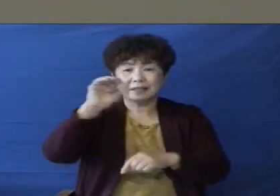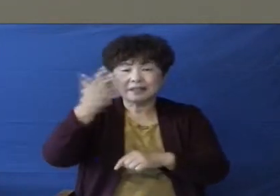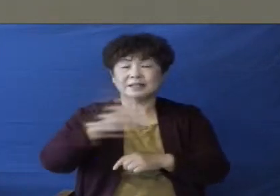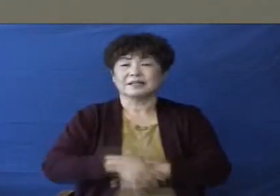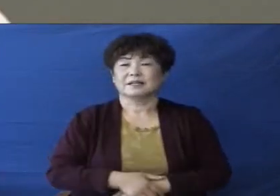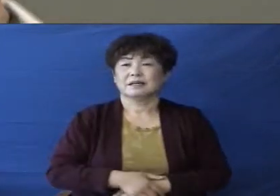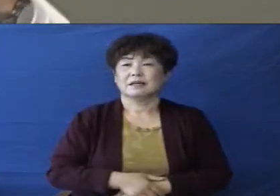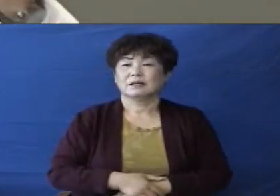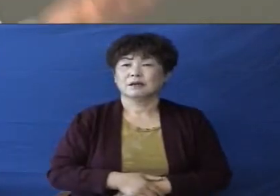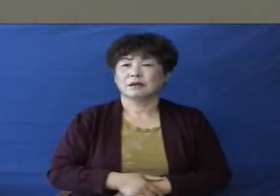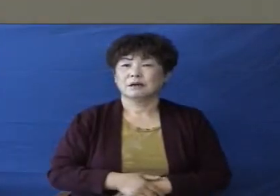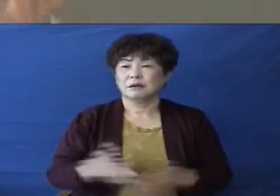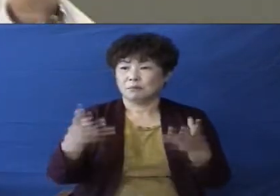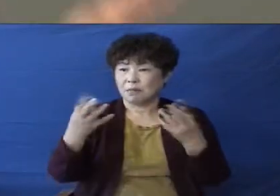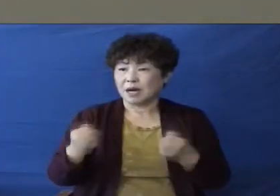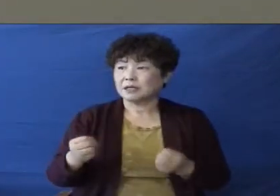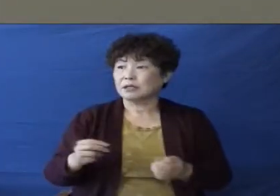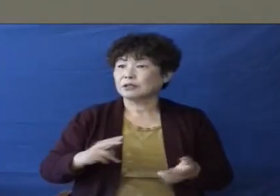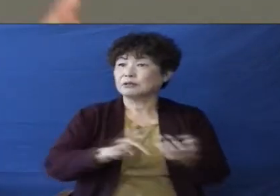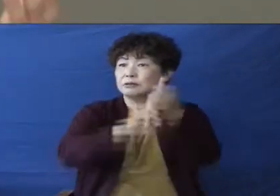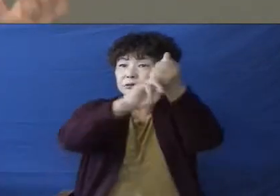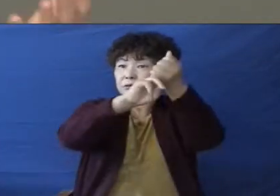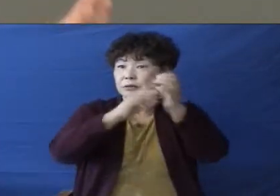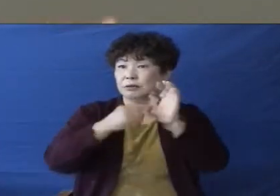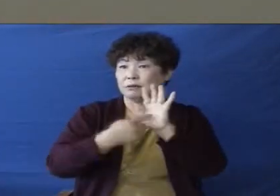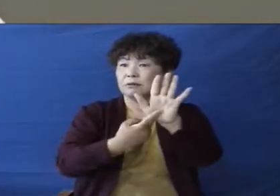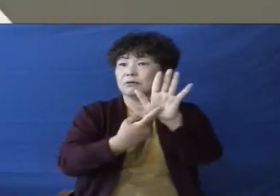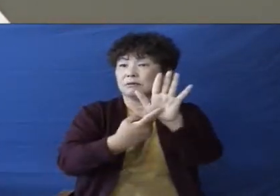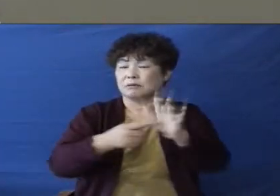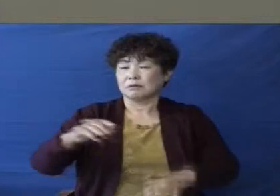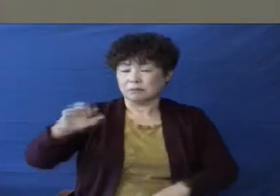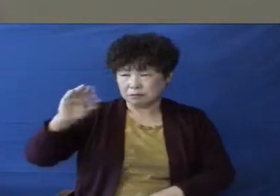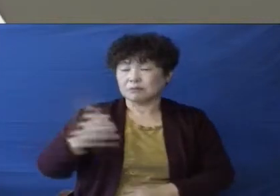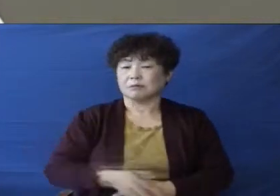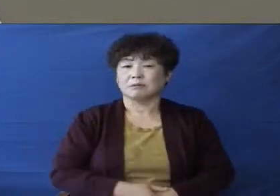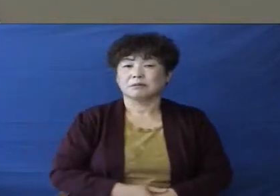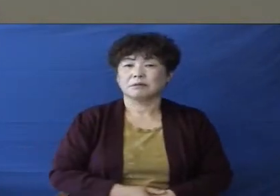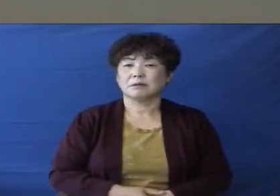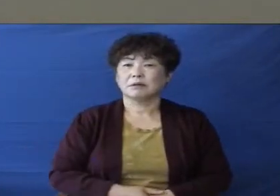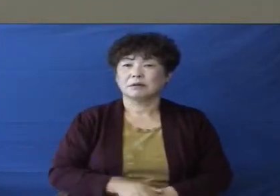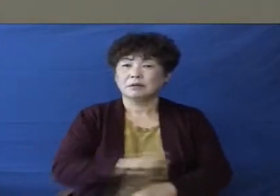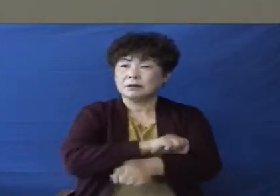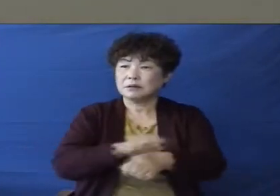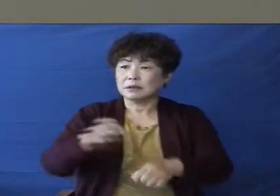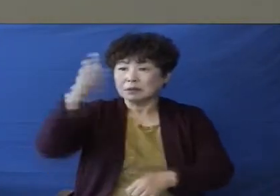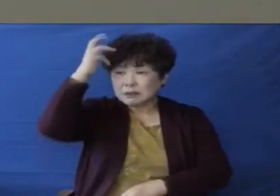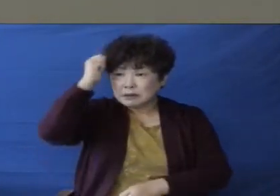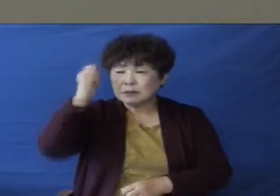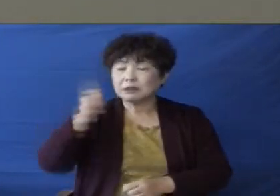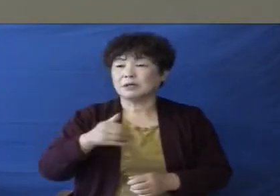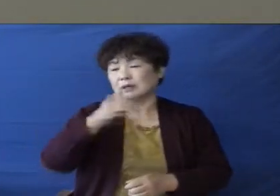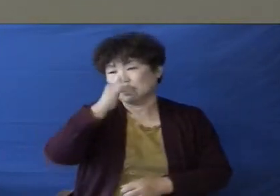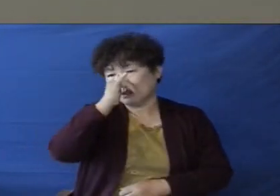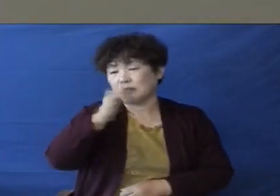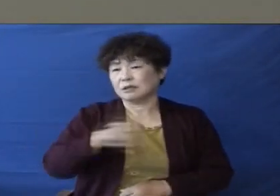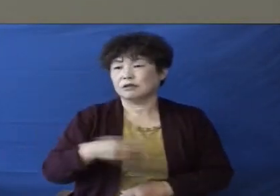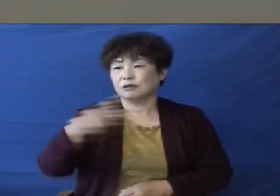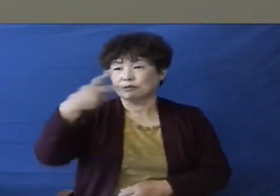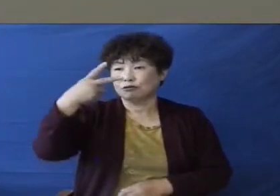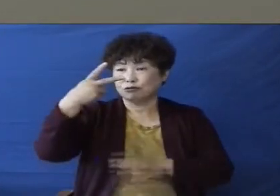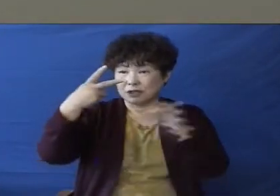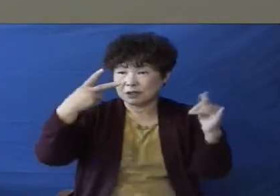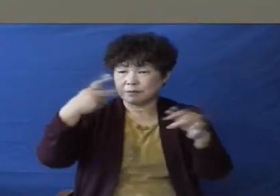이제 칸 귀족들이 정말 많이 일어나더라구요 예 정말 많이 일어 났는데 특히 기억에 남았던 게 두 명인데